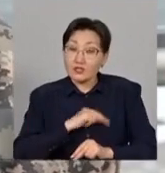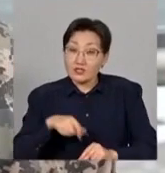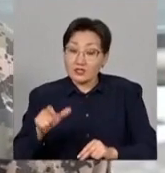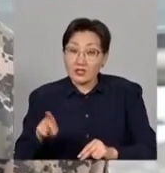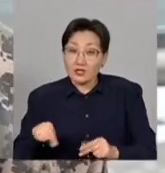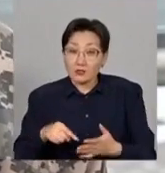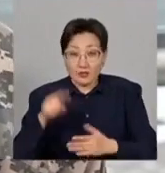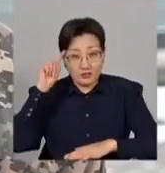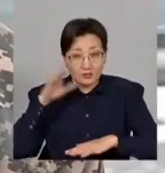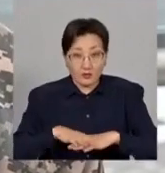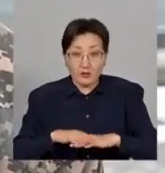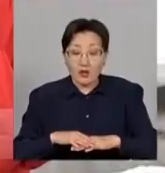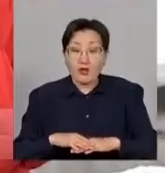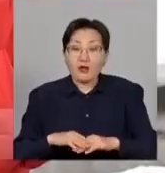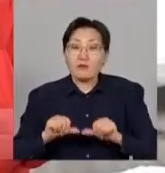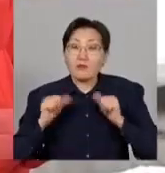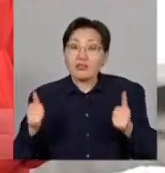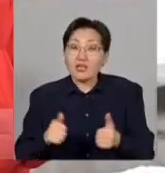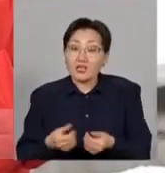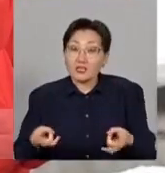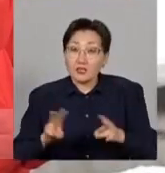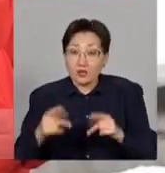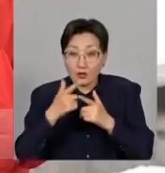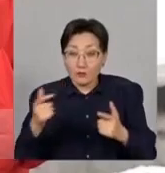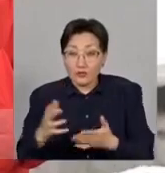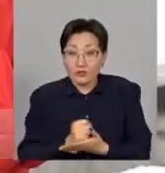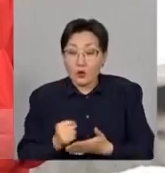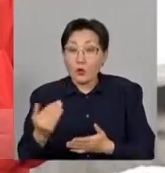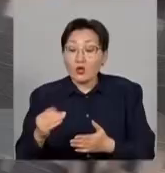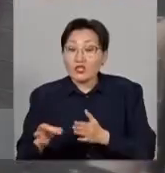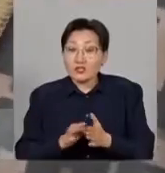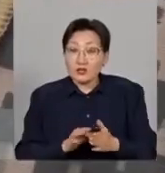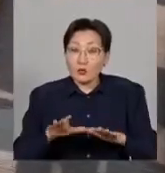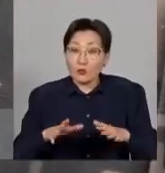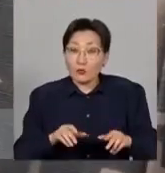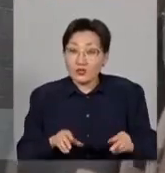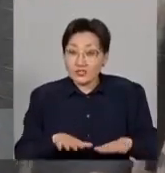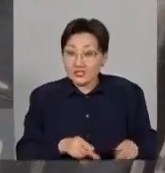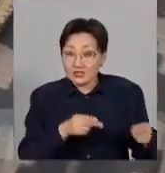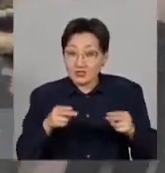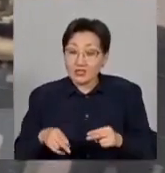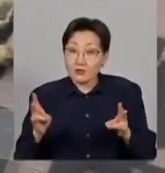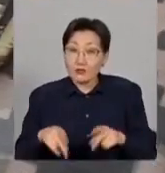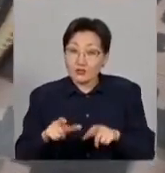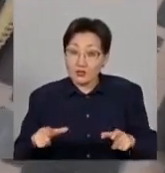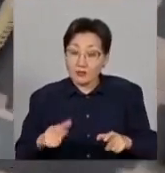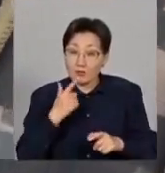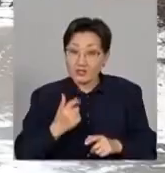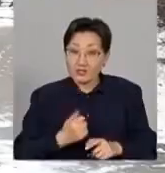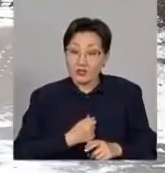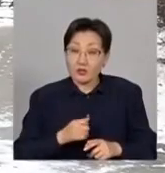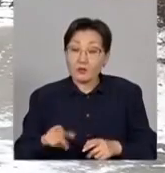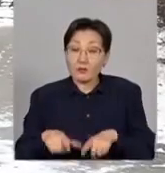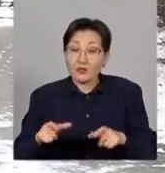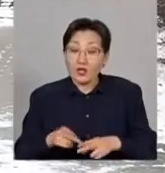қала әкімдігінде тұзақта қалған туралы хабар келіп, ол дереу оқиға орнына жеткен. Қолынан келгенше зардап шеккендер мен әскерилерді